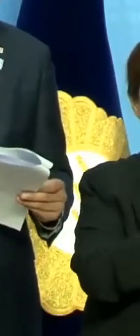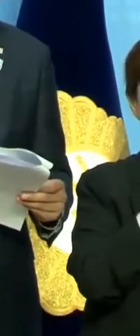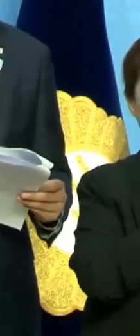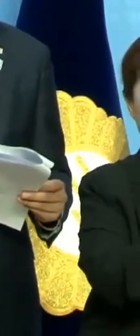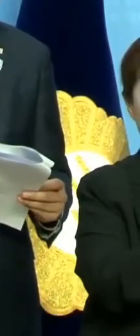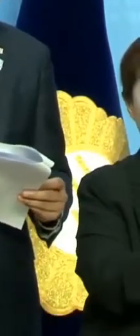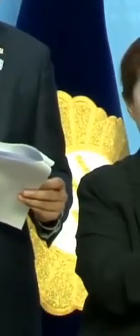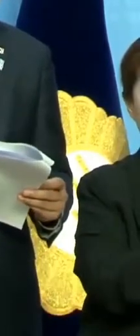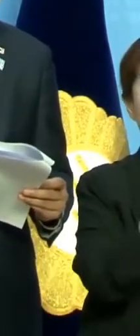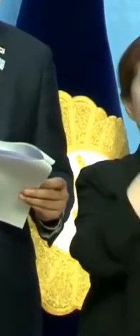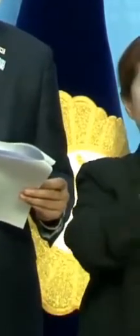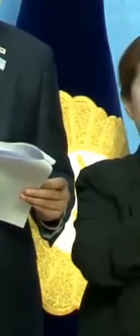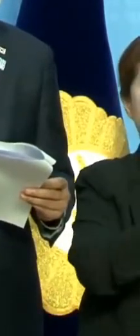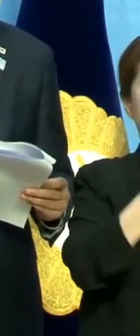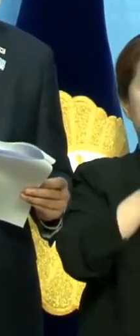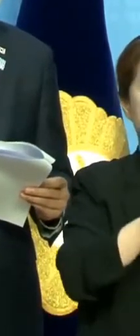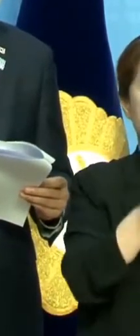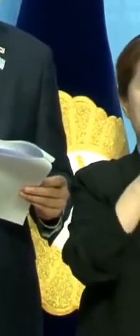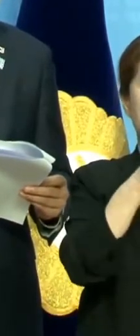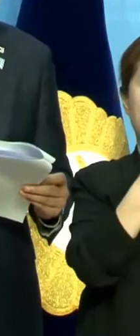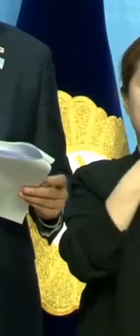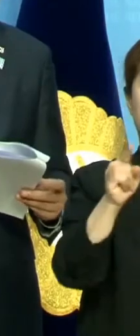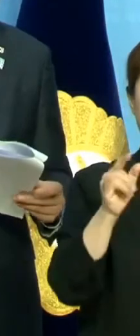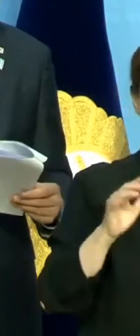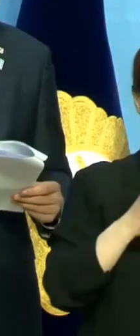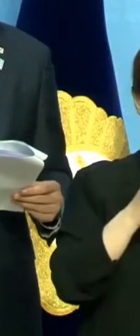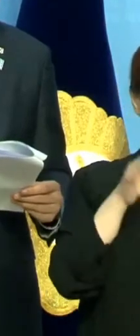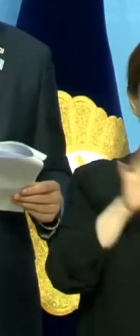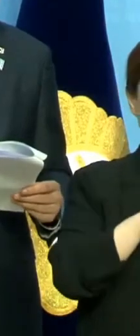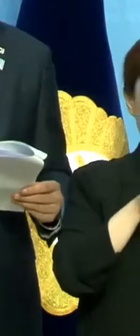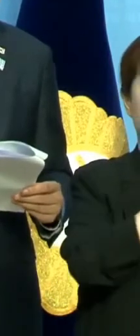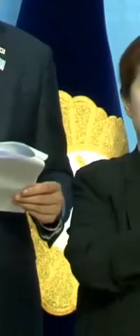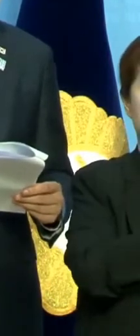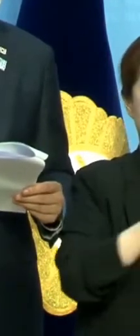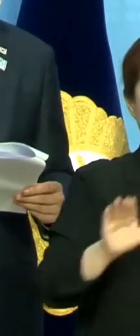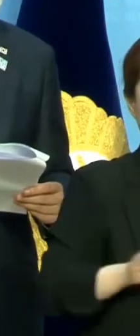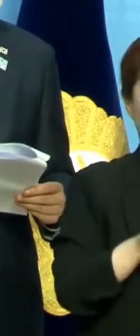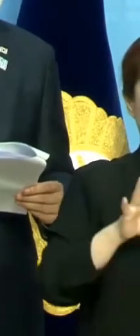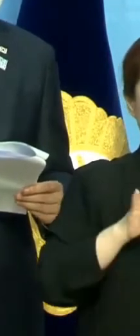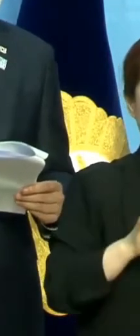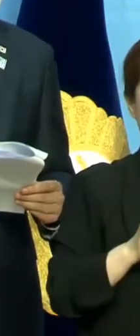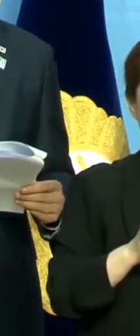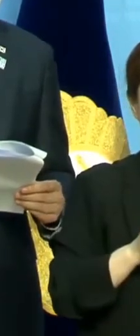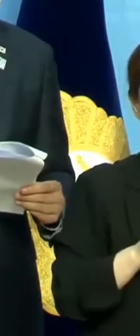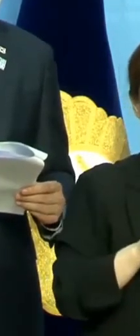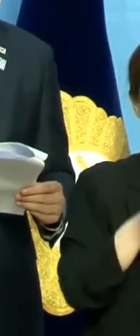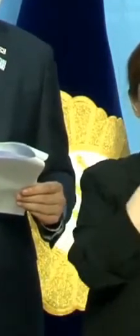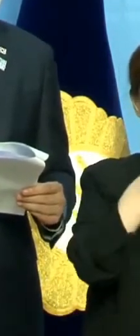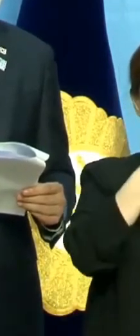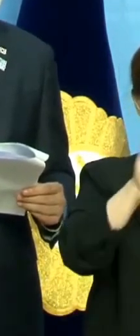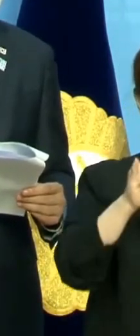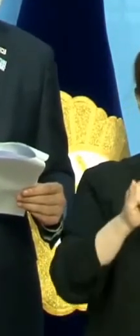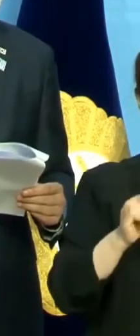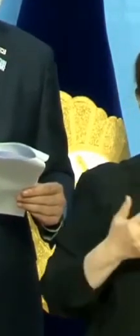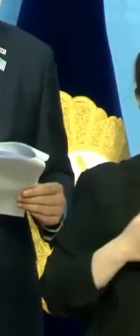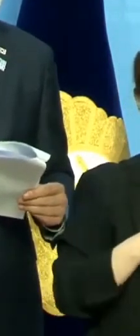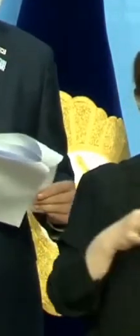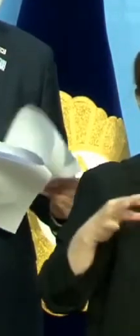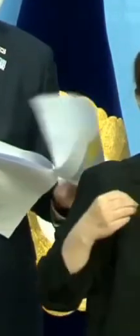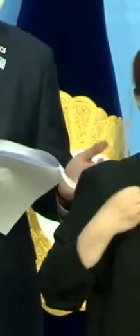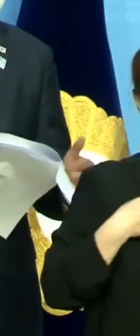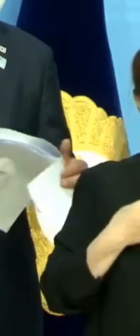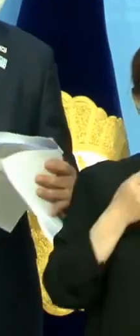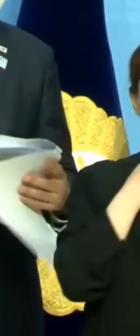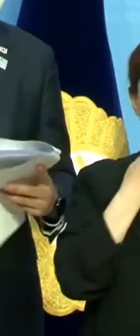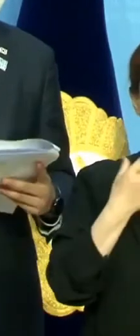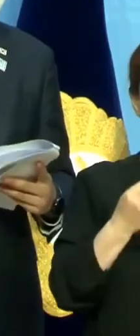됩니다. 그런데도 현대건설은 고 선수를 우리 구단 소속, 즉 현대건설 소속인 것처럼